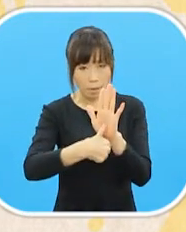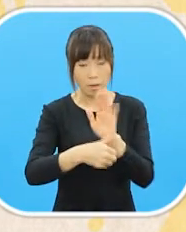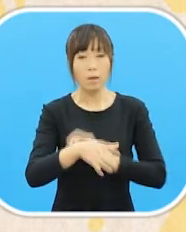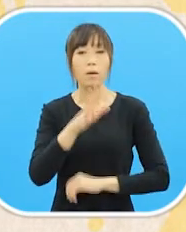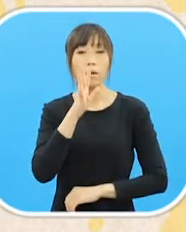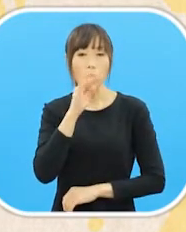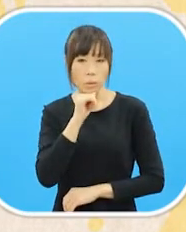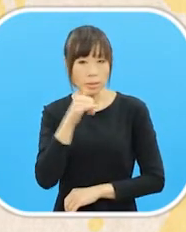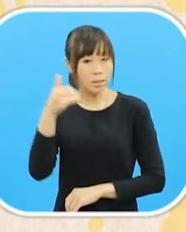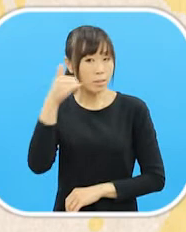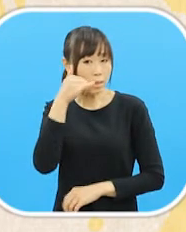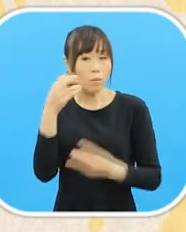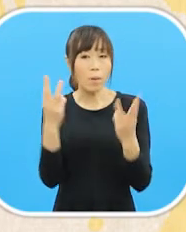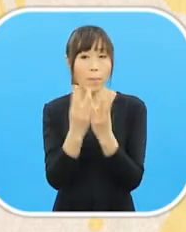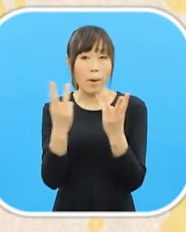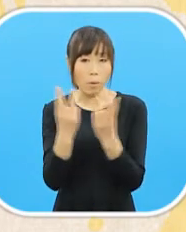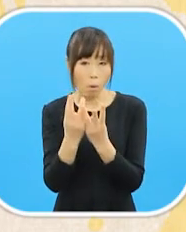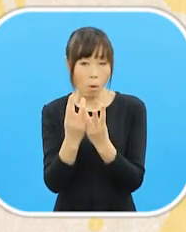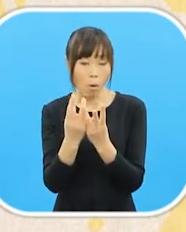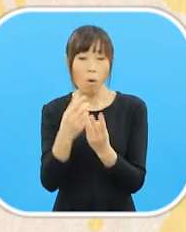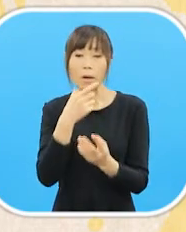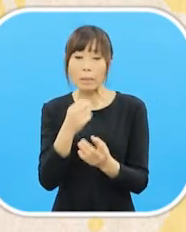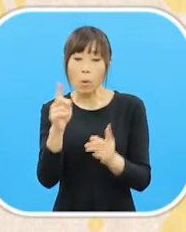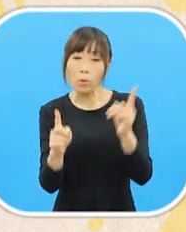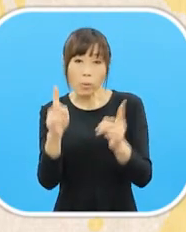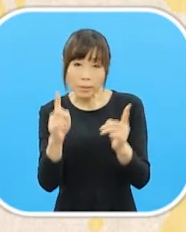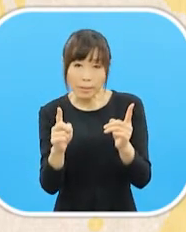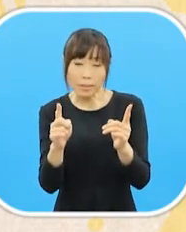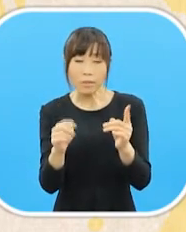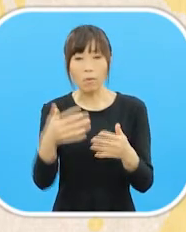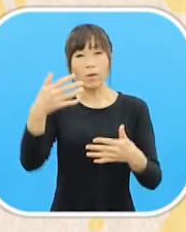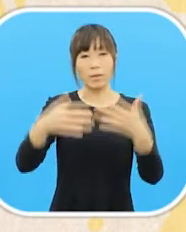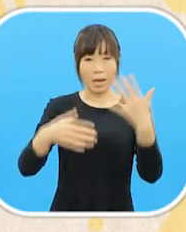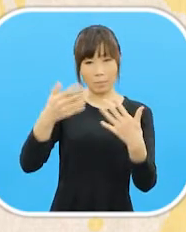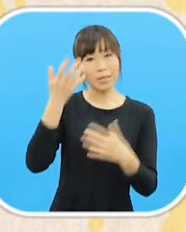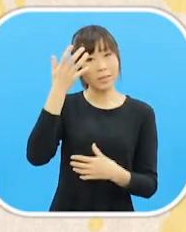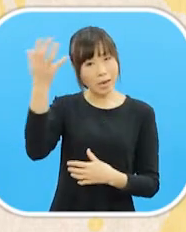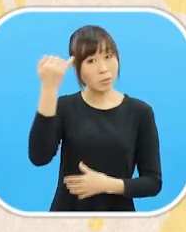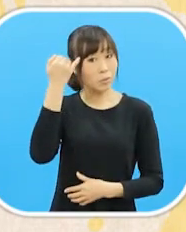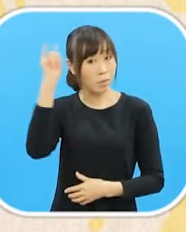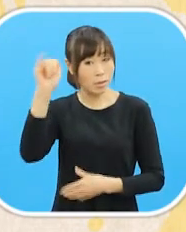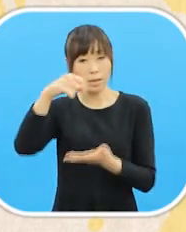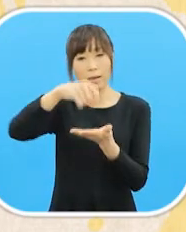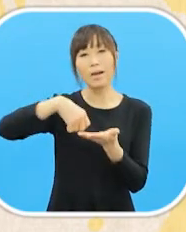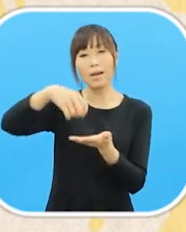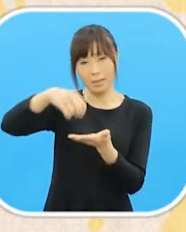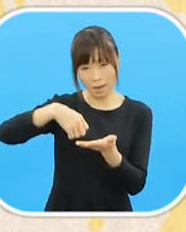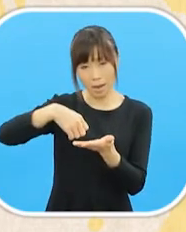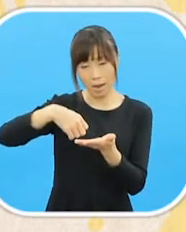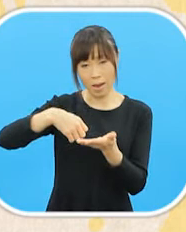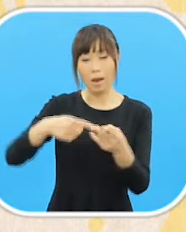商品と番組へのご意見ご感想を記入の上、郵便番号